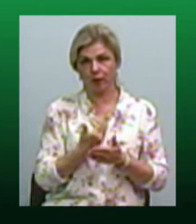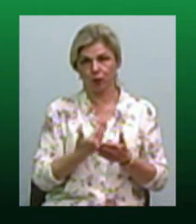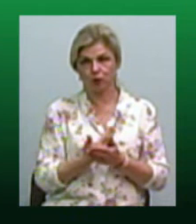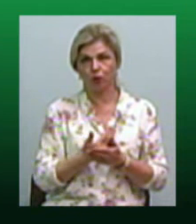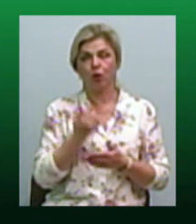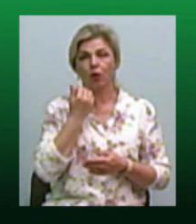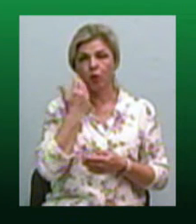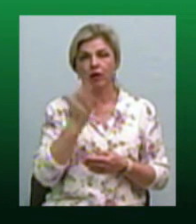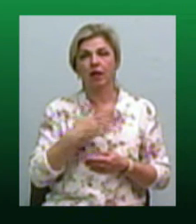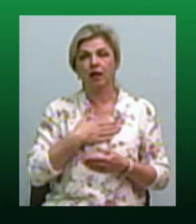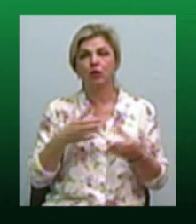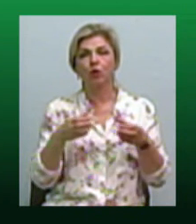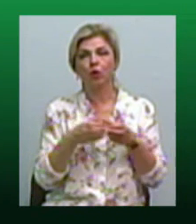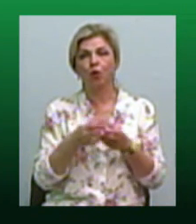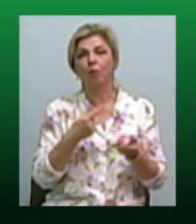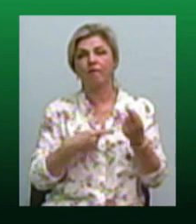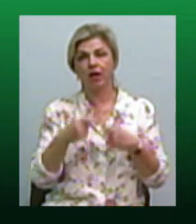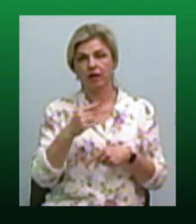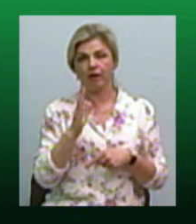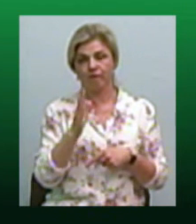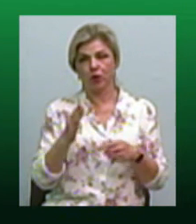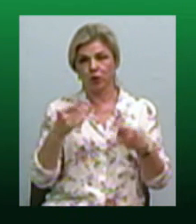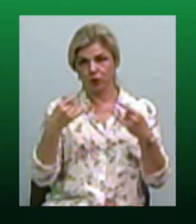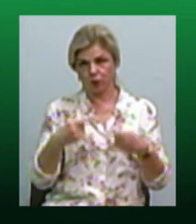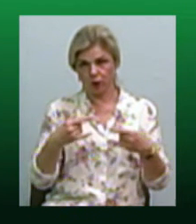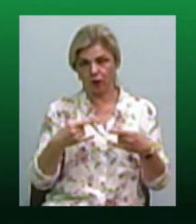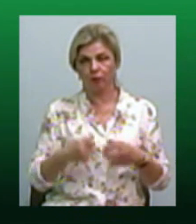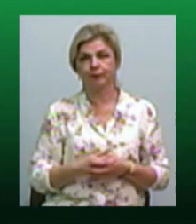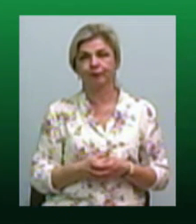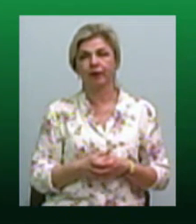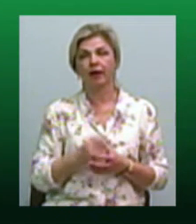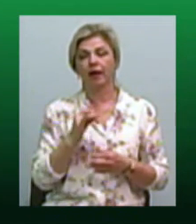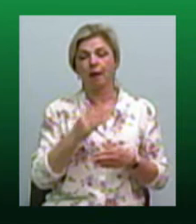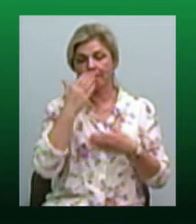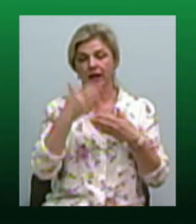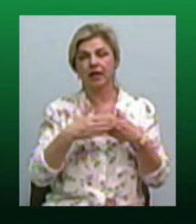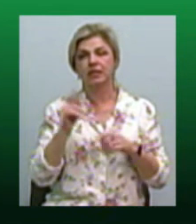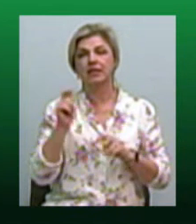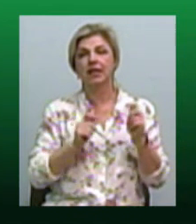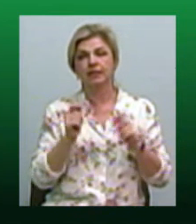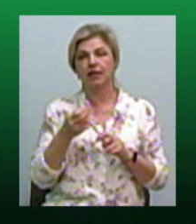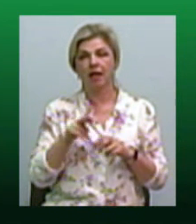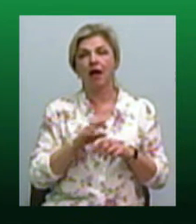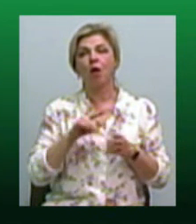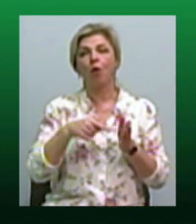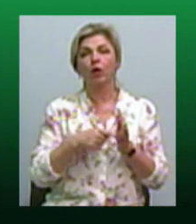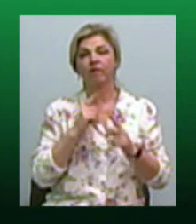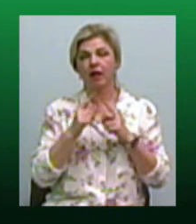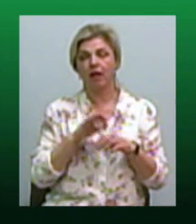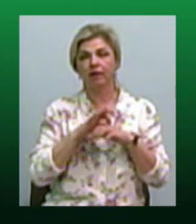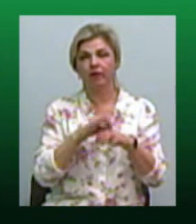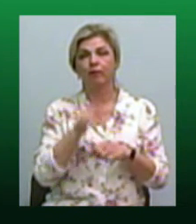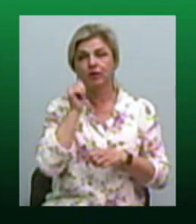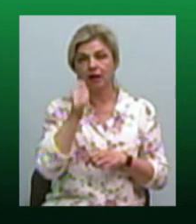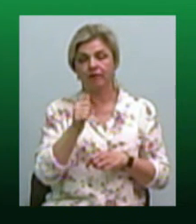коли наша група повернеться до студії. І найближча сесія міської ради відбудеться завтра. І за